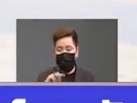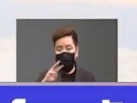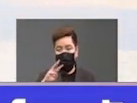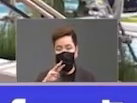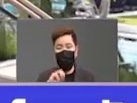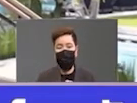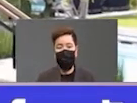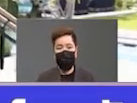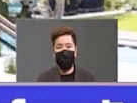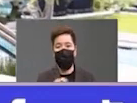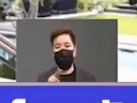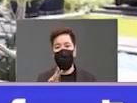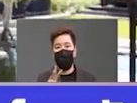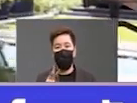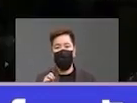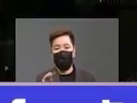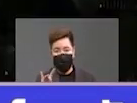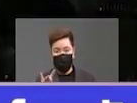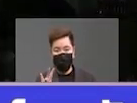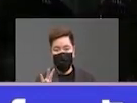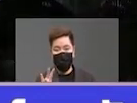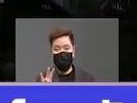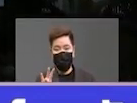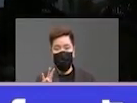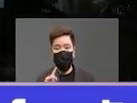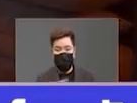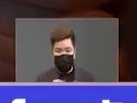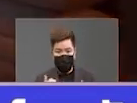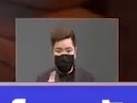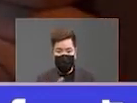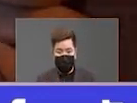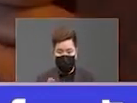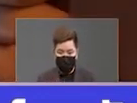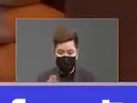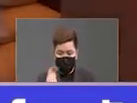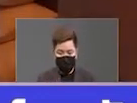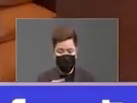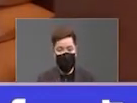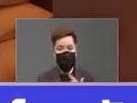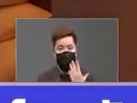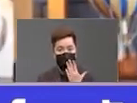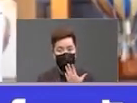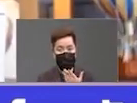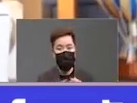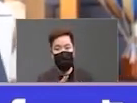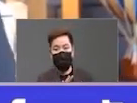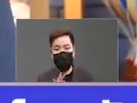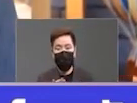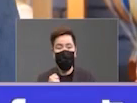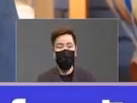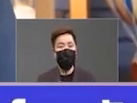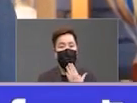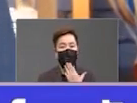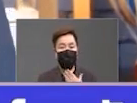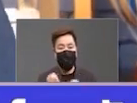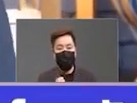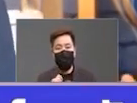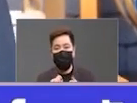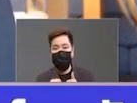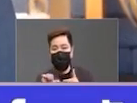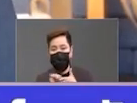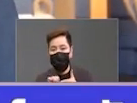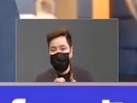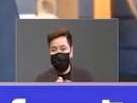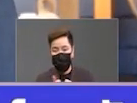ที่ได้รับจากโควิดเนี่ยไม่ว่าจะเป็นบุคคลธรรมดาหรือนิติบุคคลก็ขอสินเชื่อได้นะครับ ค่ะ ตอนนี้ในส่วนของโครงการเองเนี่ยแล้ว